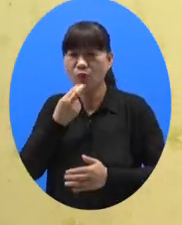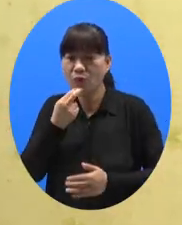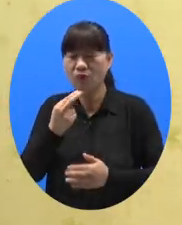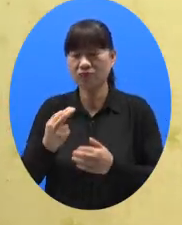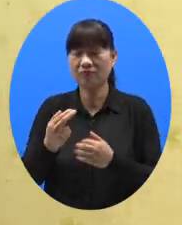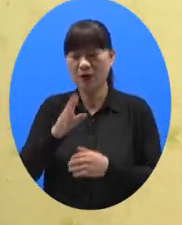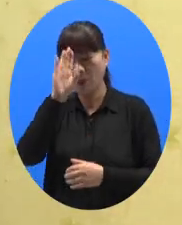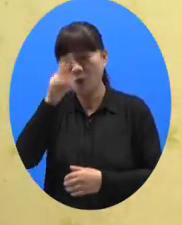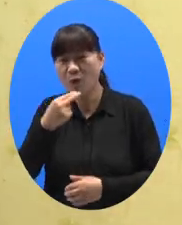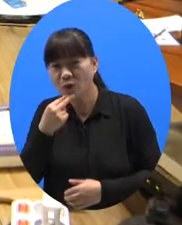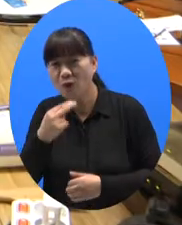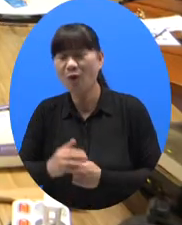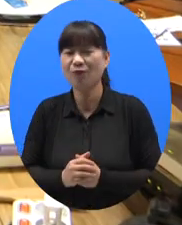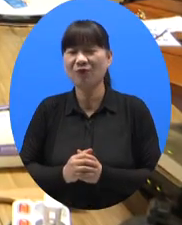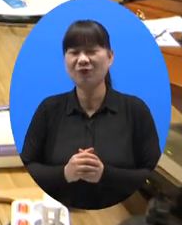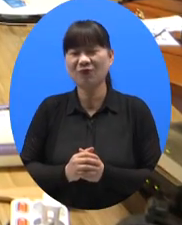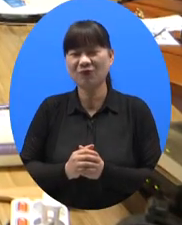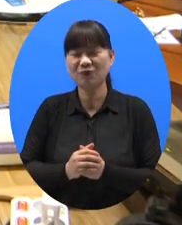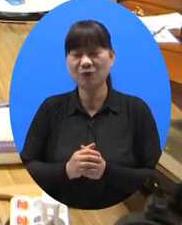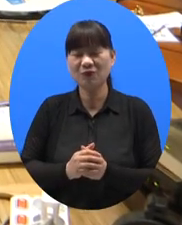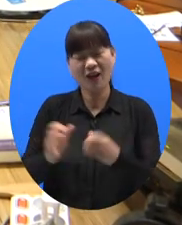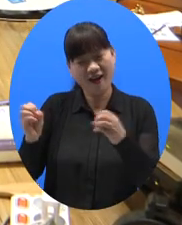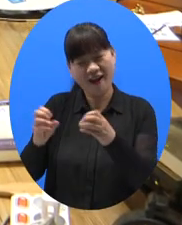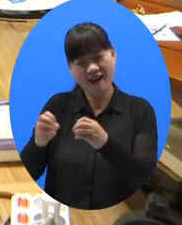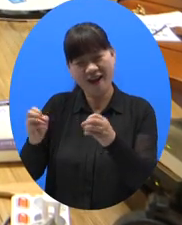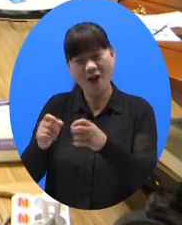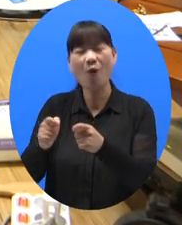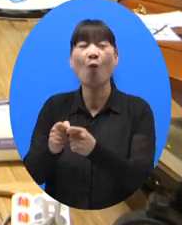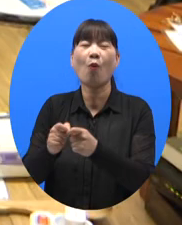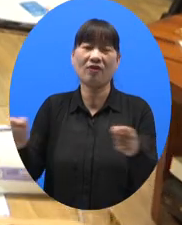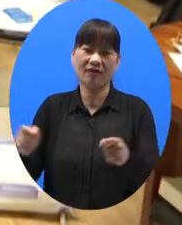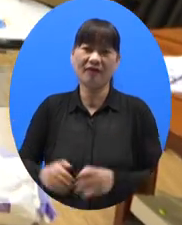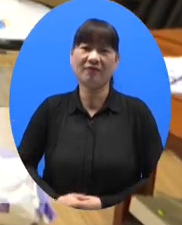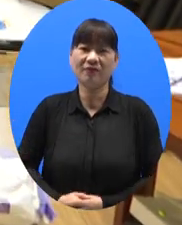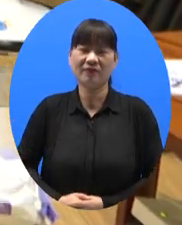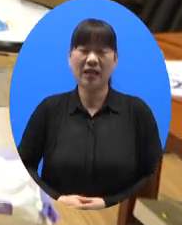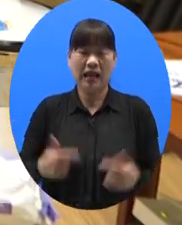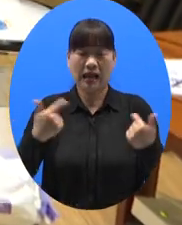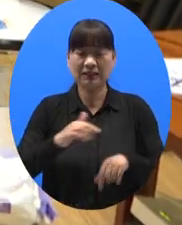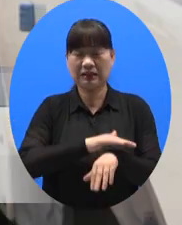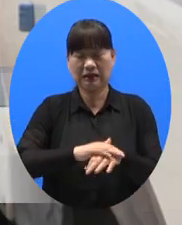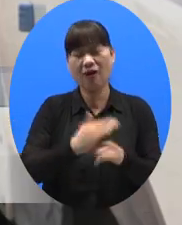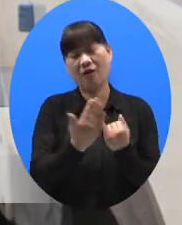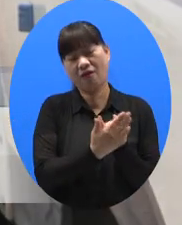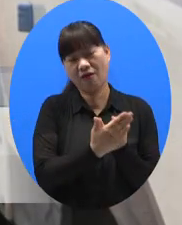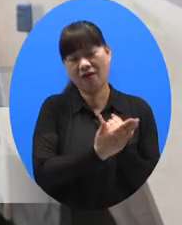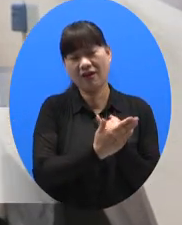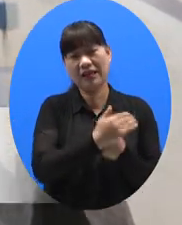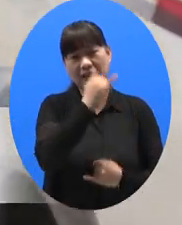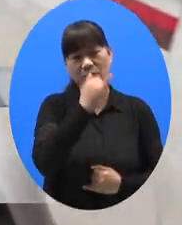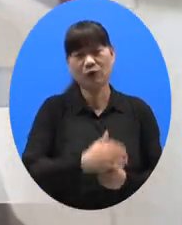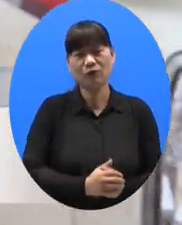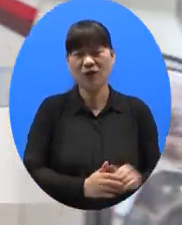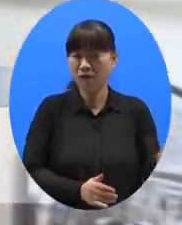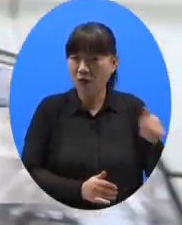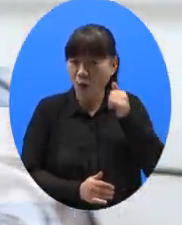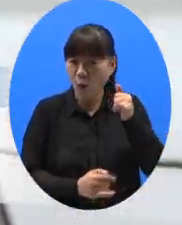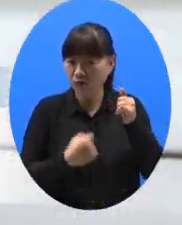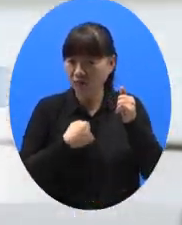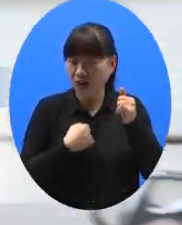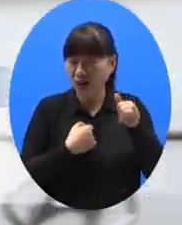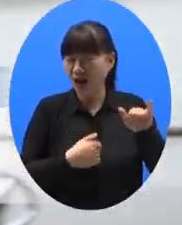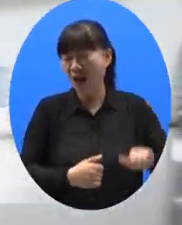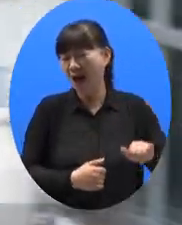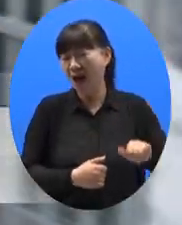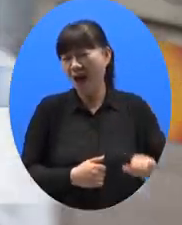데는 없는지 이것저것 한참을 이야기 나눕니다. 항상 잘해주고, 항상 전화해도 전화 안